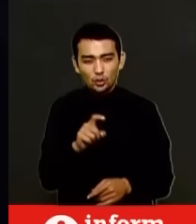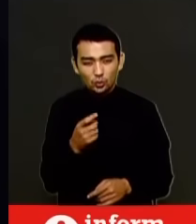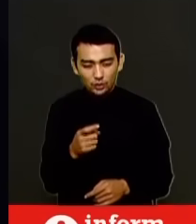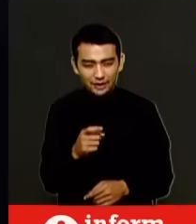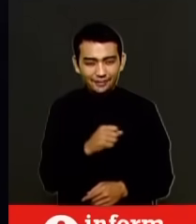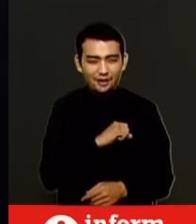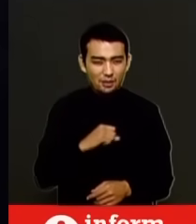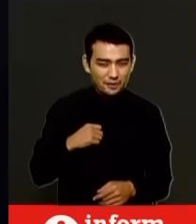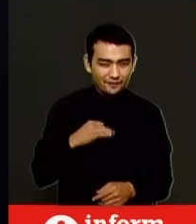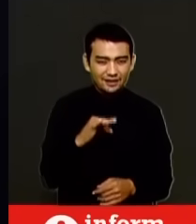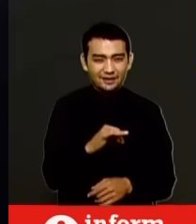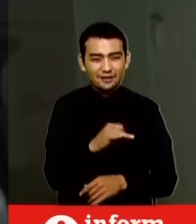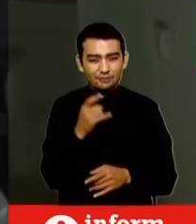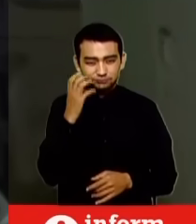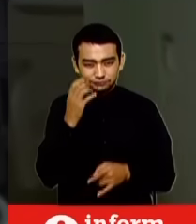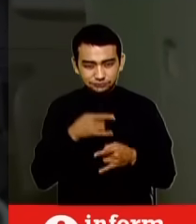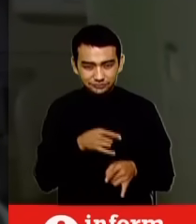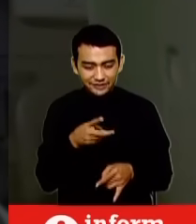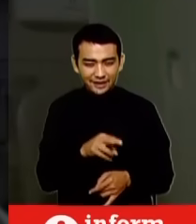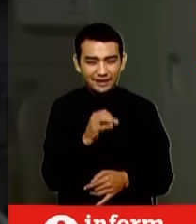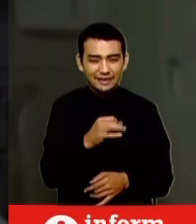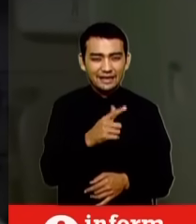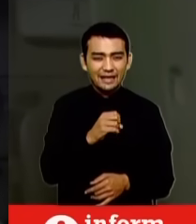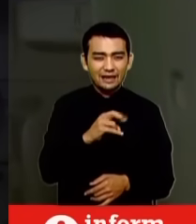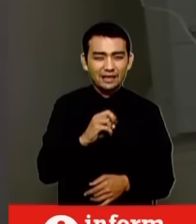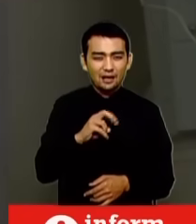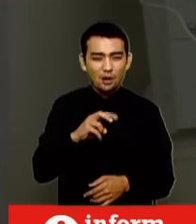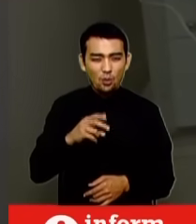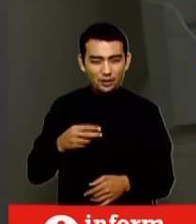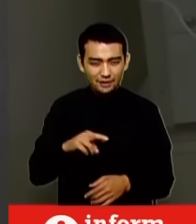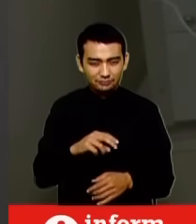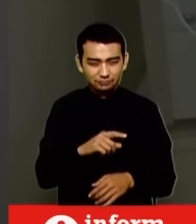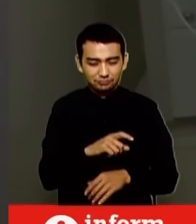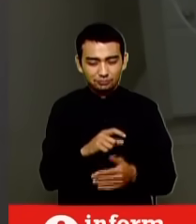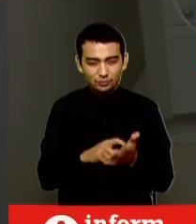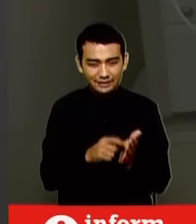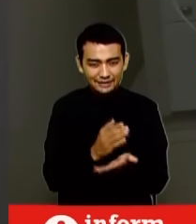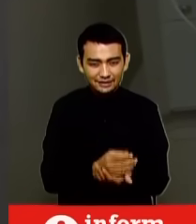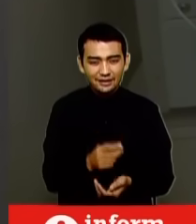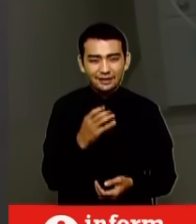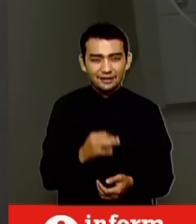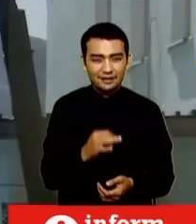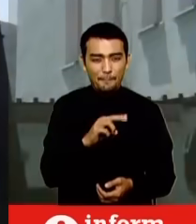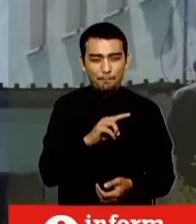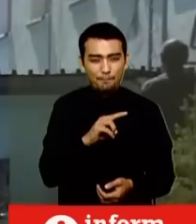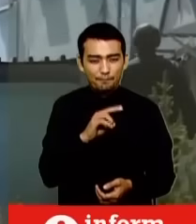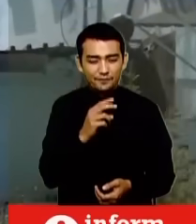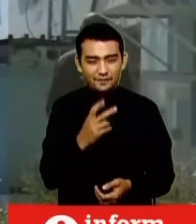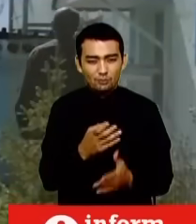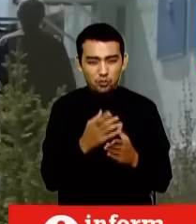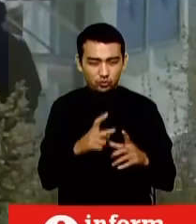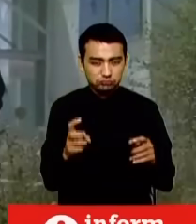терапевтік, перзентхана және гинекологиялық бөлімшелер бар. Сондай-ақ күніне 200-ден астам науқасты қабылдайтын емханасы жұмыс істейді.